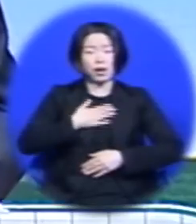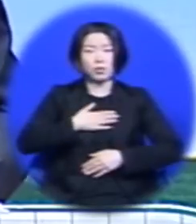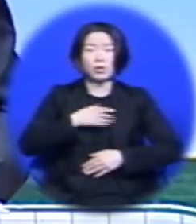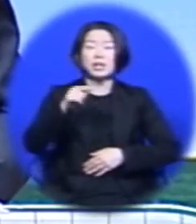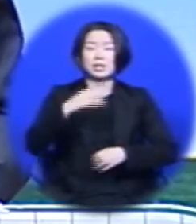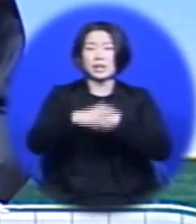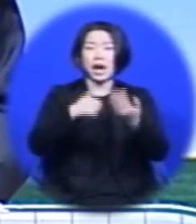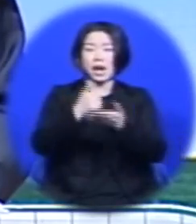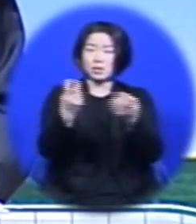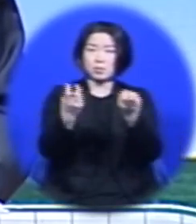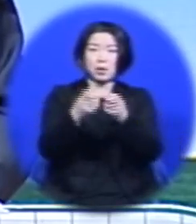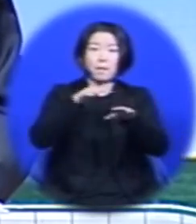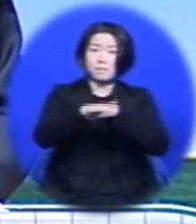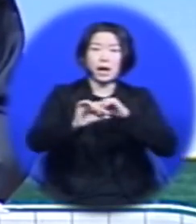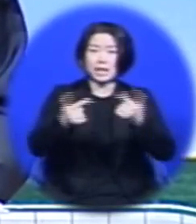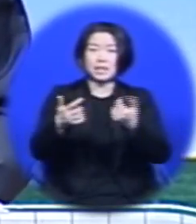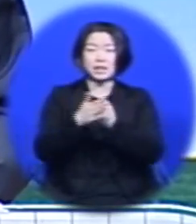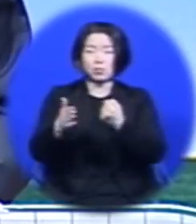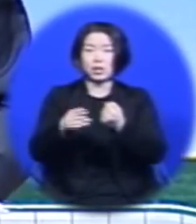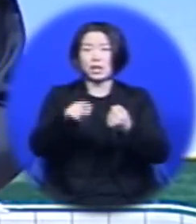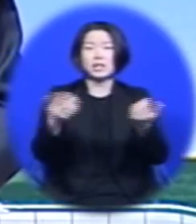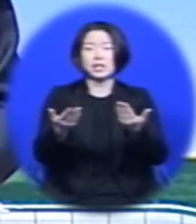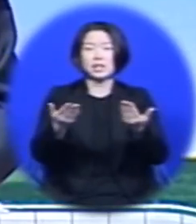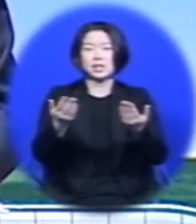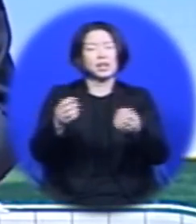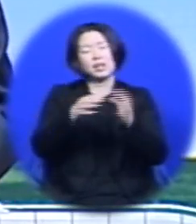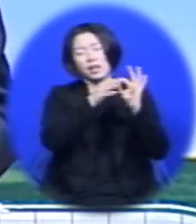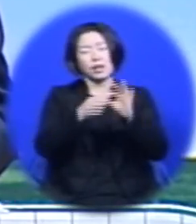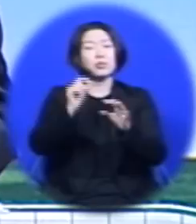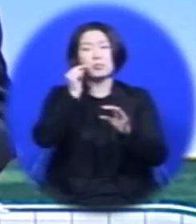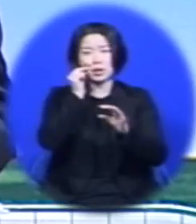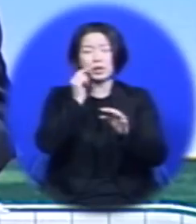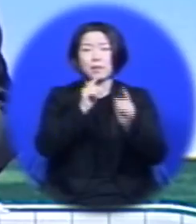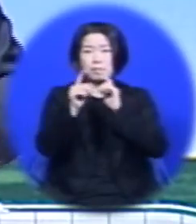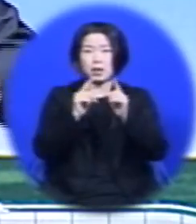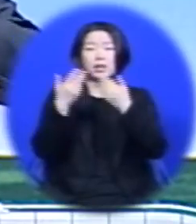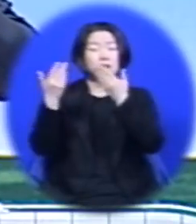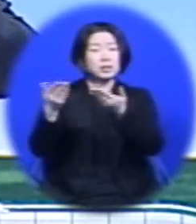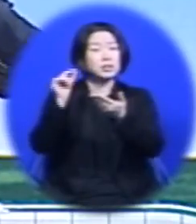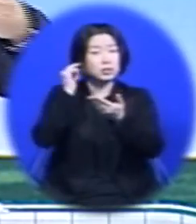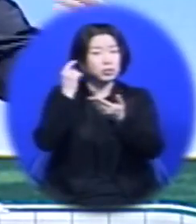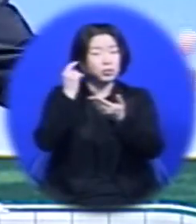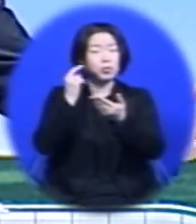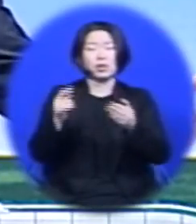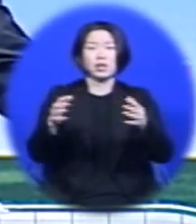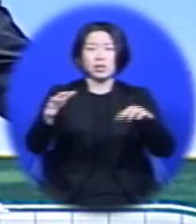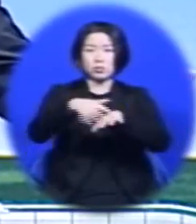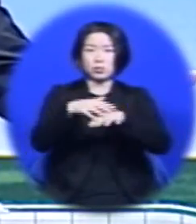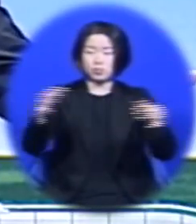하나님의 방식이 아니기 때문에 우리는 이 일을 계속할 수가 없다 고 하는 말을 듣고 이젠 조직원들을 다